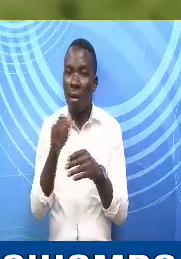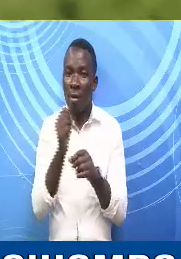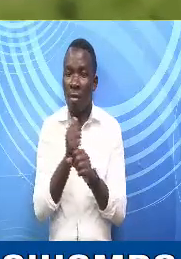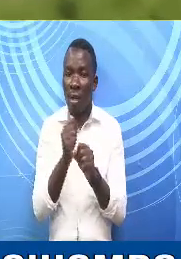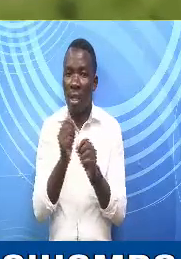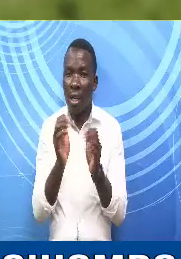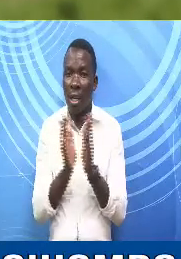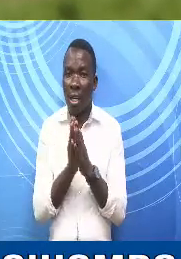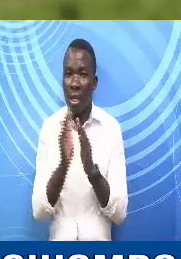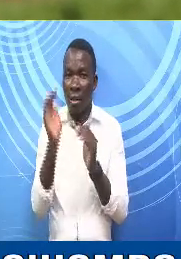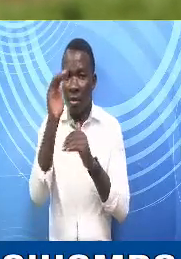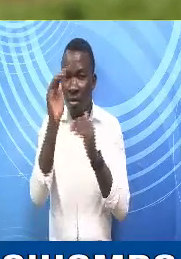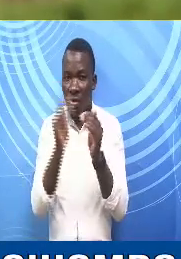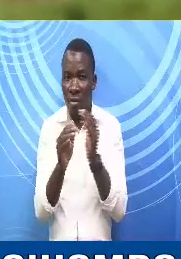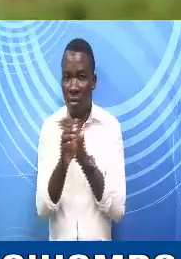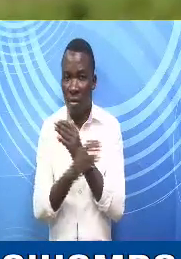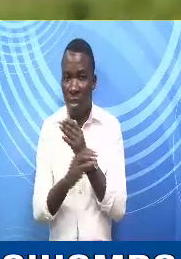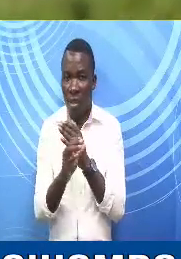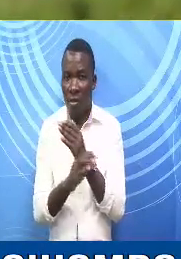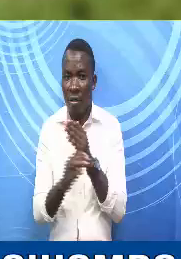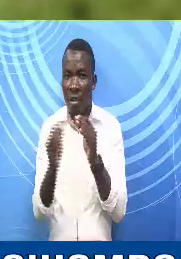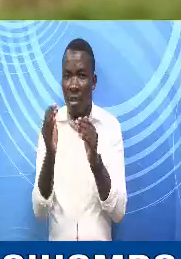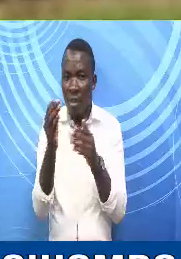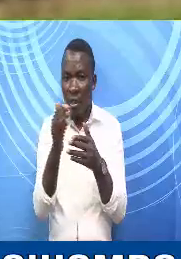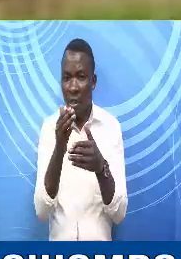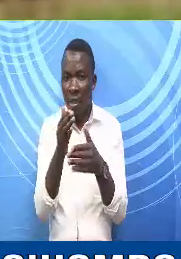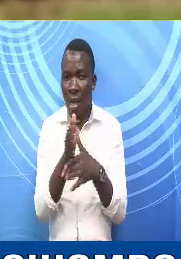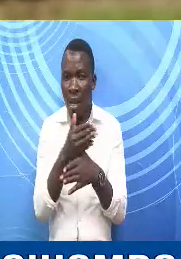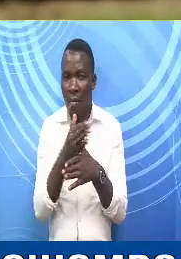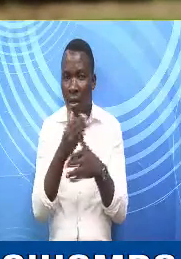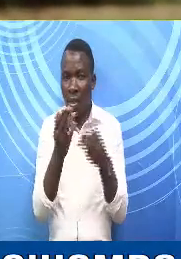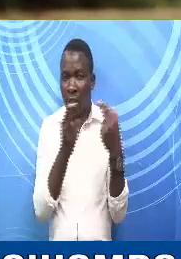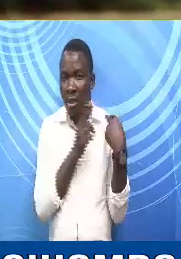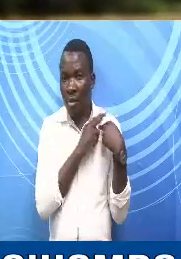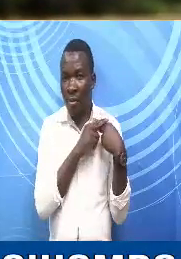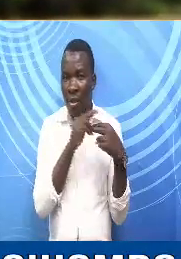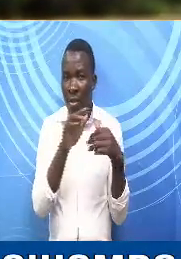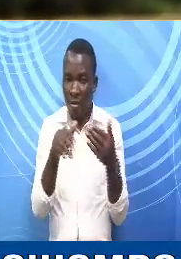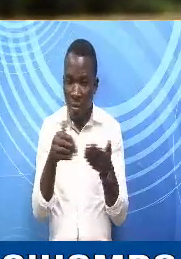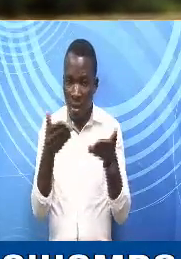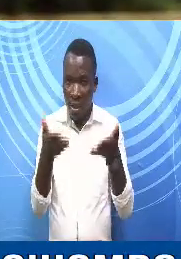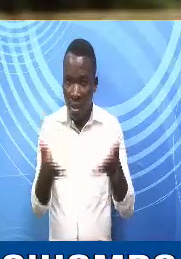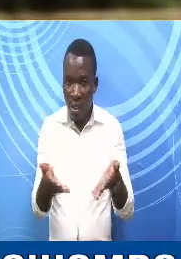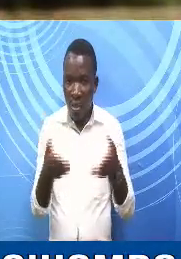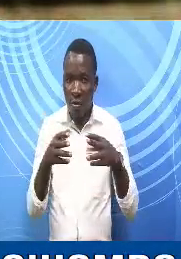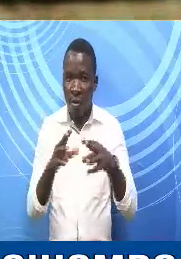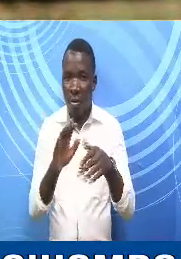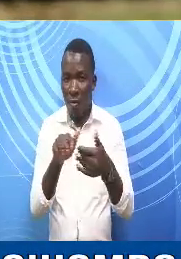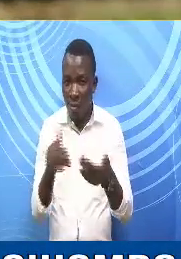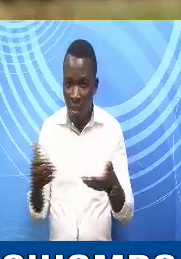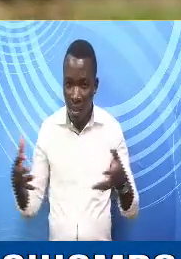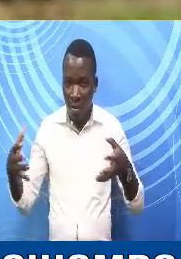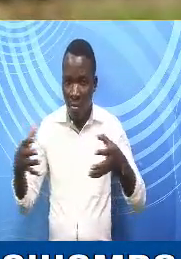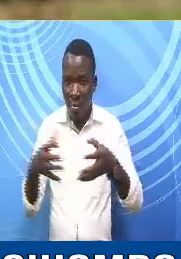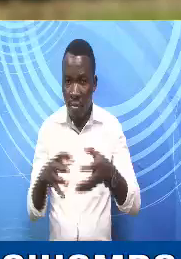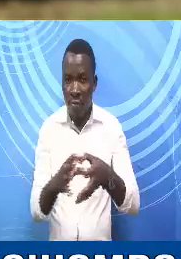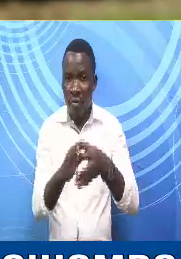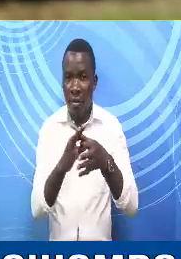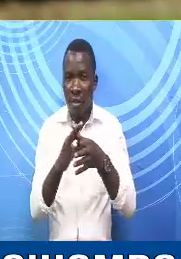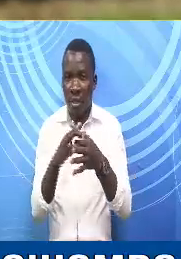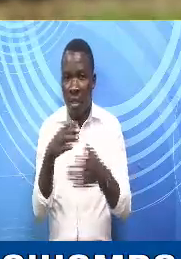rw'igihugu za minisiteri zibishinzwe nazo zari zihari, ku buryo twese turi gushyira hamwe izo mbaraga kugira ngo